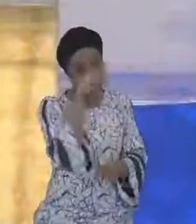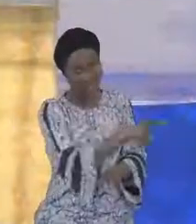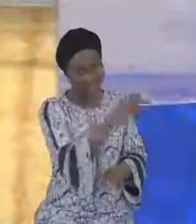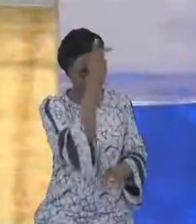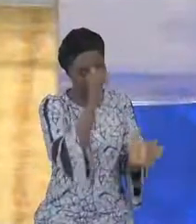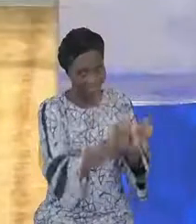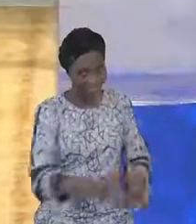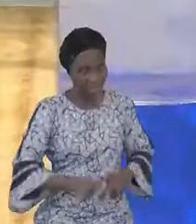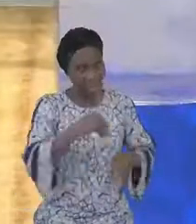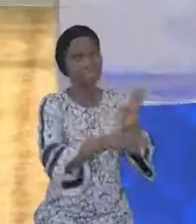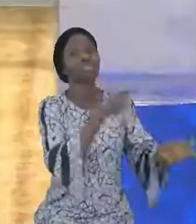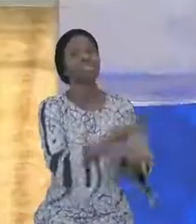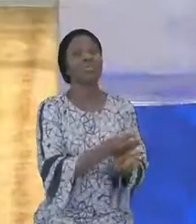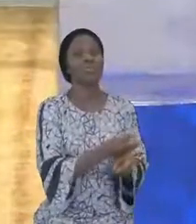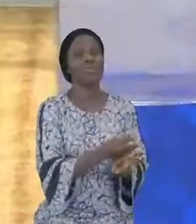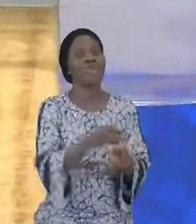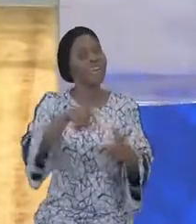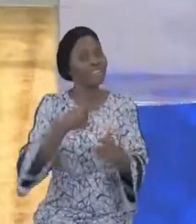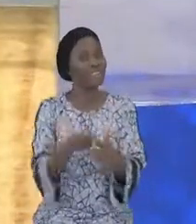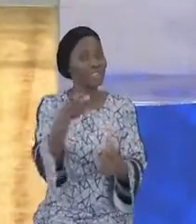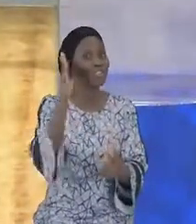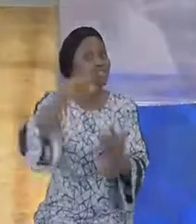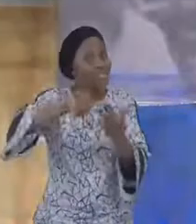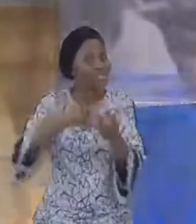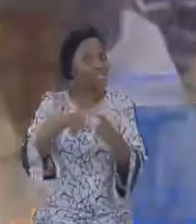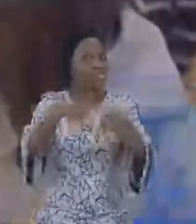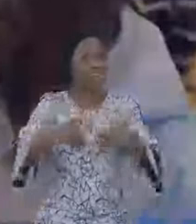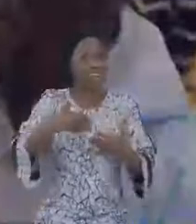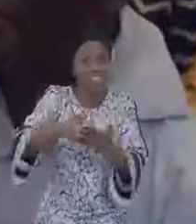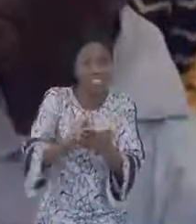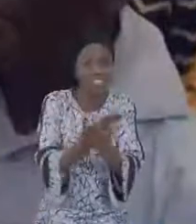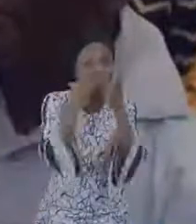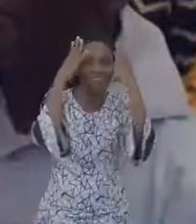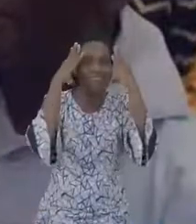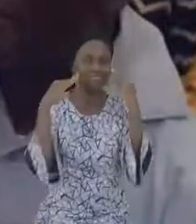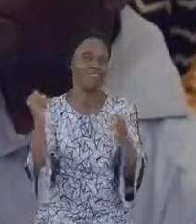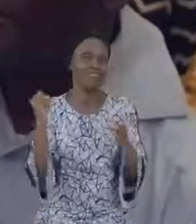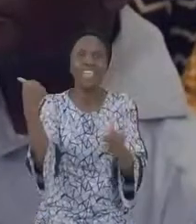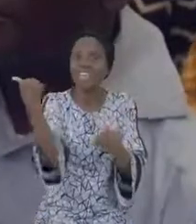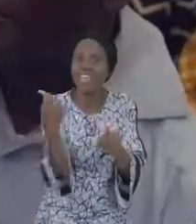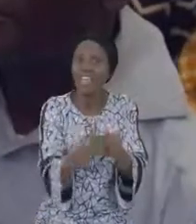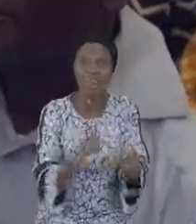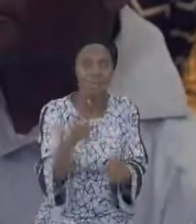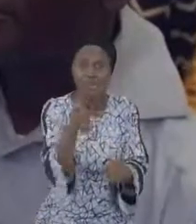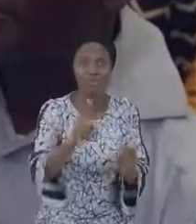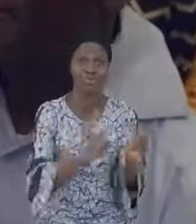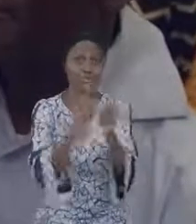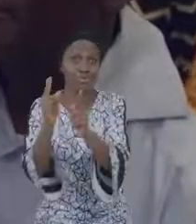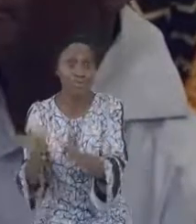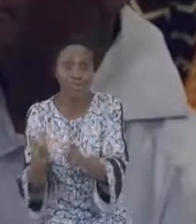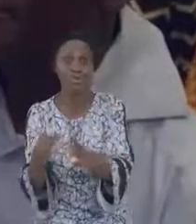le monde. Tu vas commencer à faire de nouvelles expériences. Partout où tu vas, comme